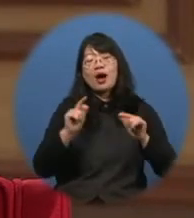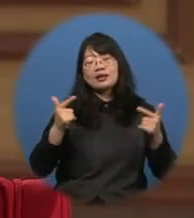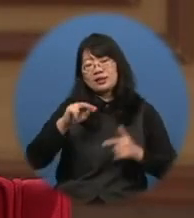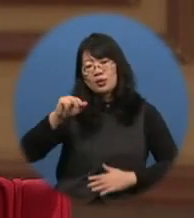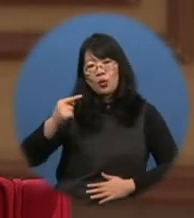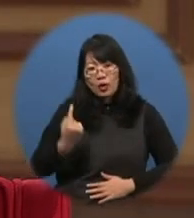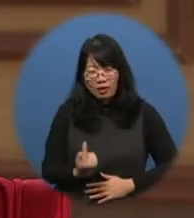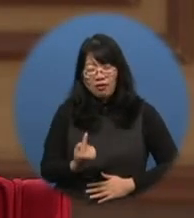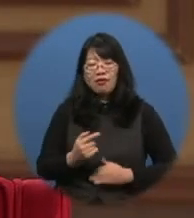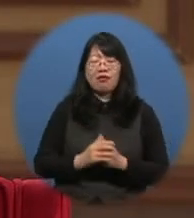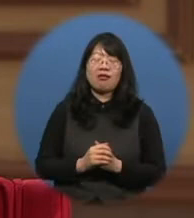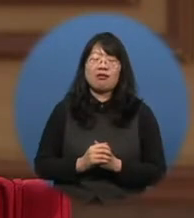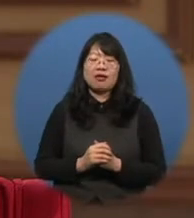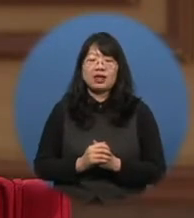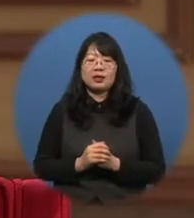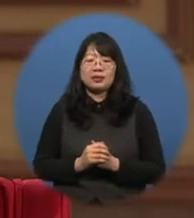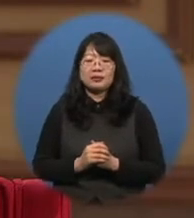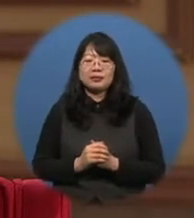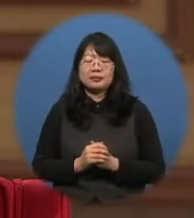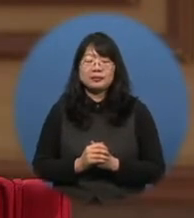아니더라도